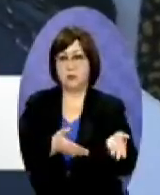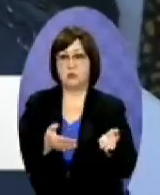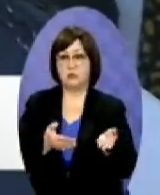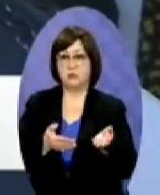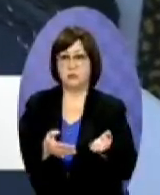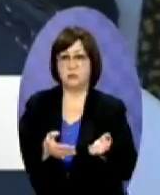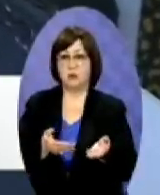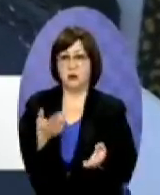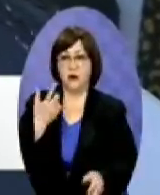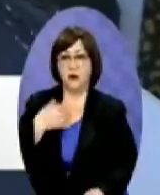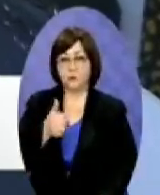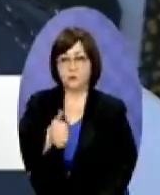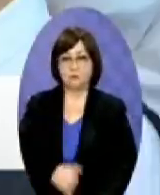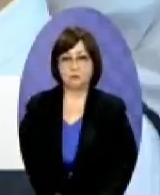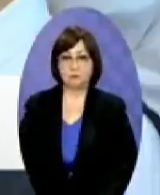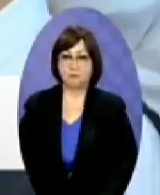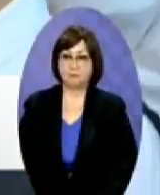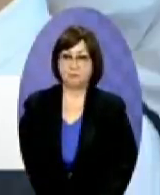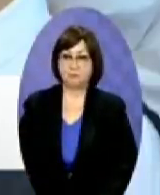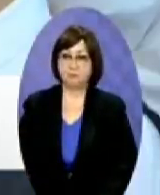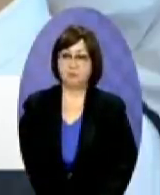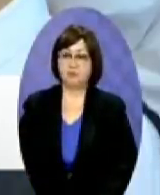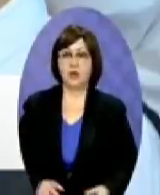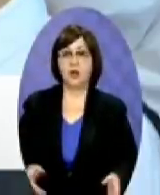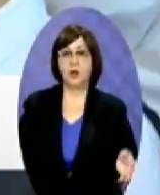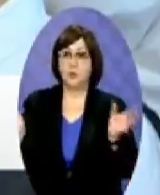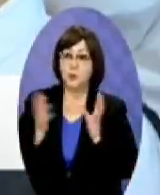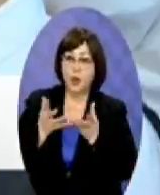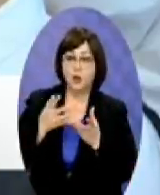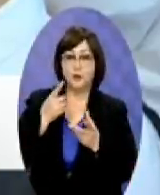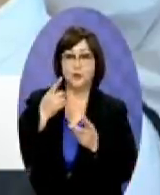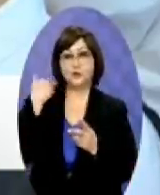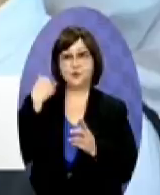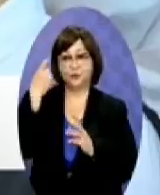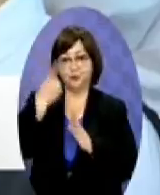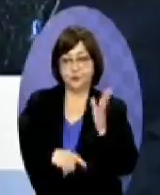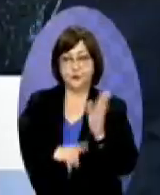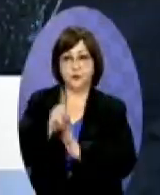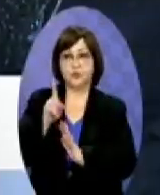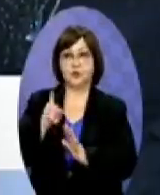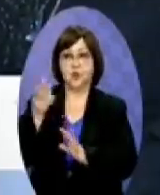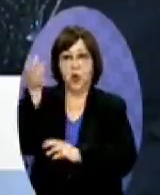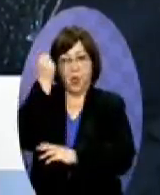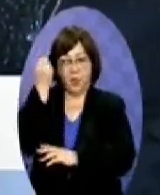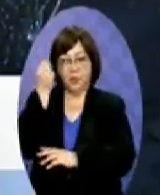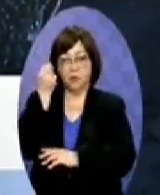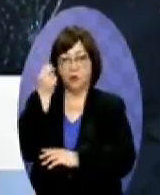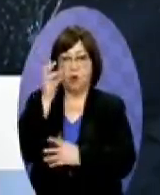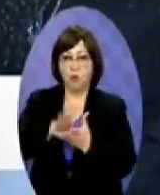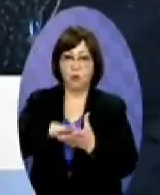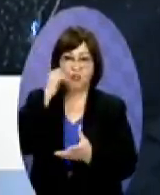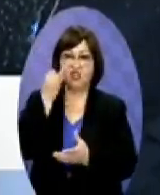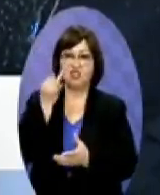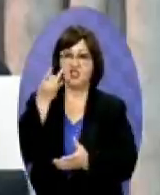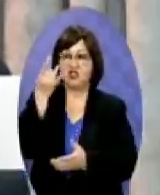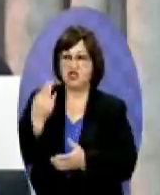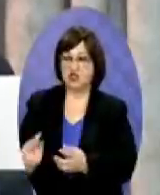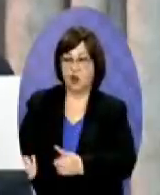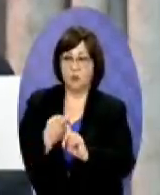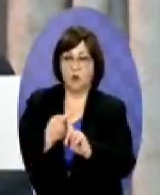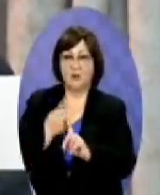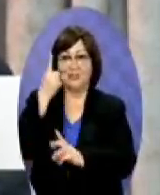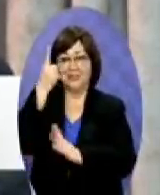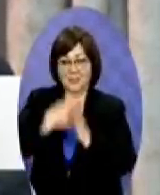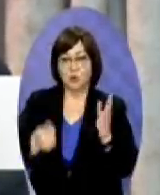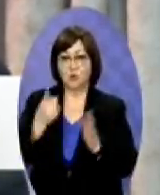өчр дутагдал байгүй хаа гэж бодож байна. Уулзалтын үеэр өнгөрсөн 1-р сараас эхлэн суралцагчдын ирцээ самарч 100,000 төгрөгийн тэтгэлэг олохоор